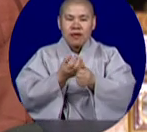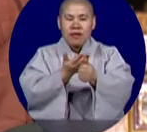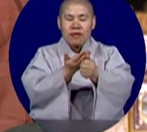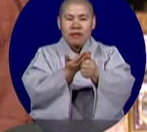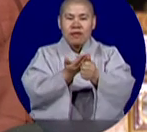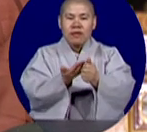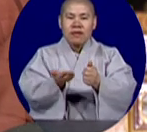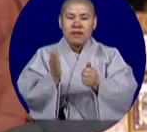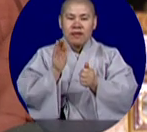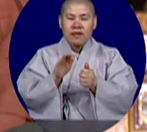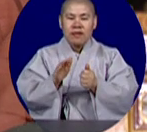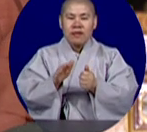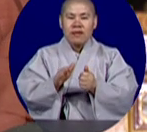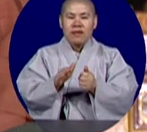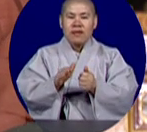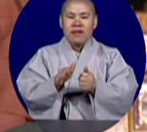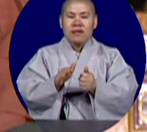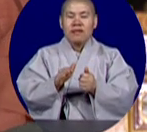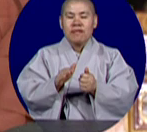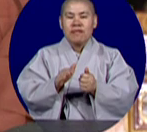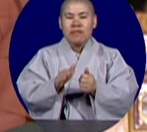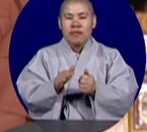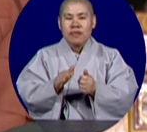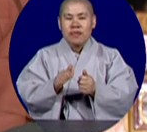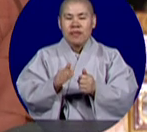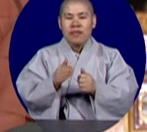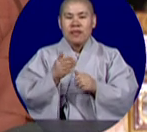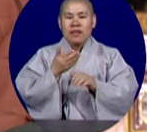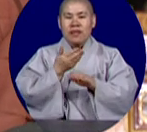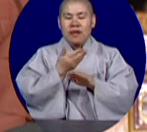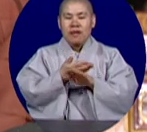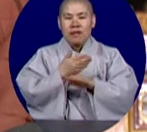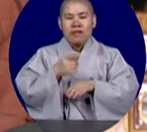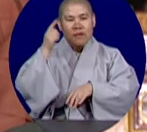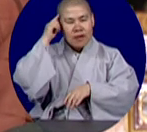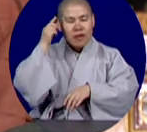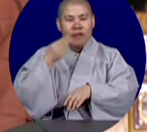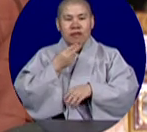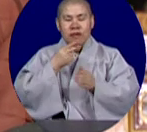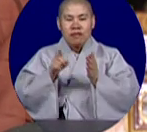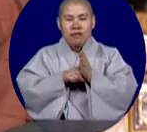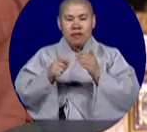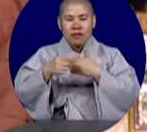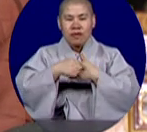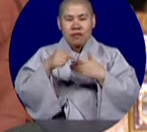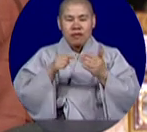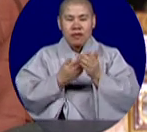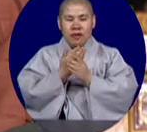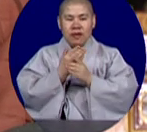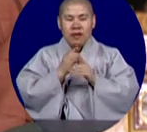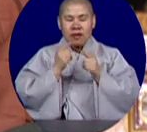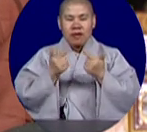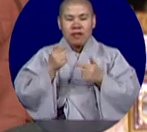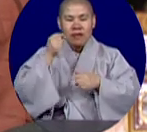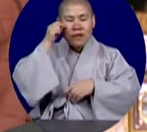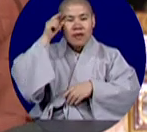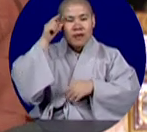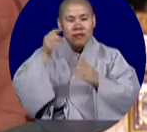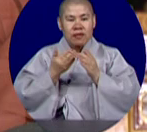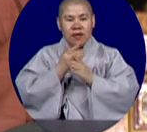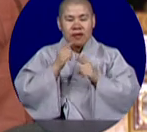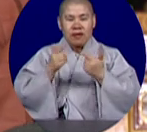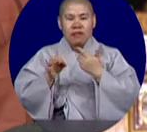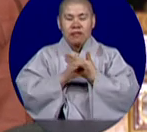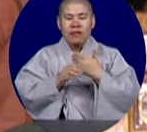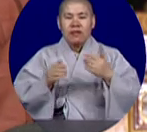붙여. 그럼 그게 아무 반응이 없고 신심이 안 생기고 거기에 깨달음이 안 생기면